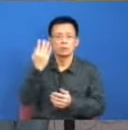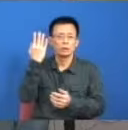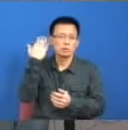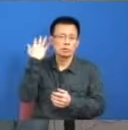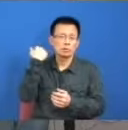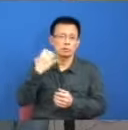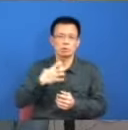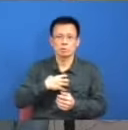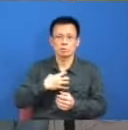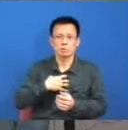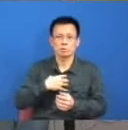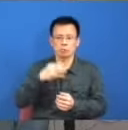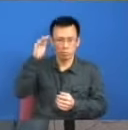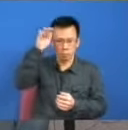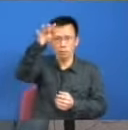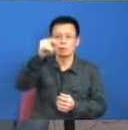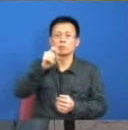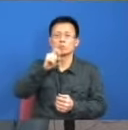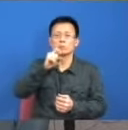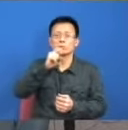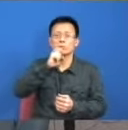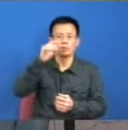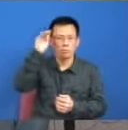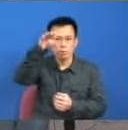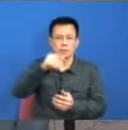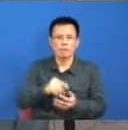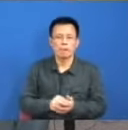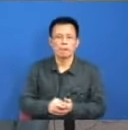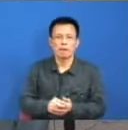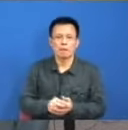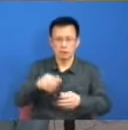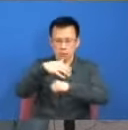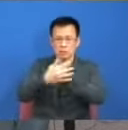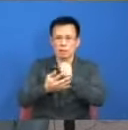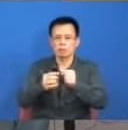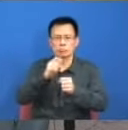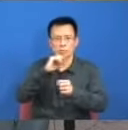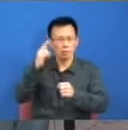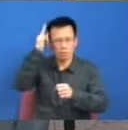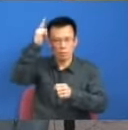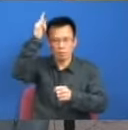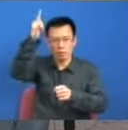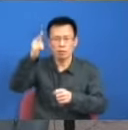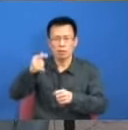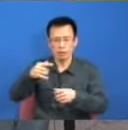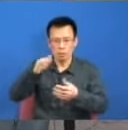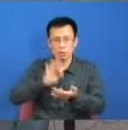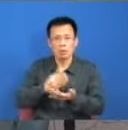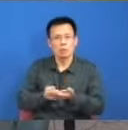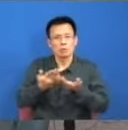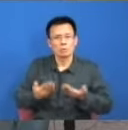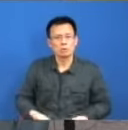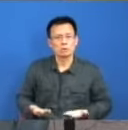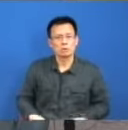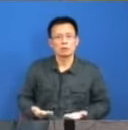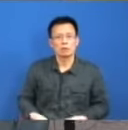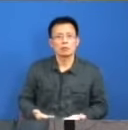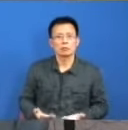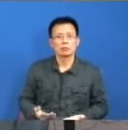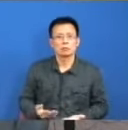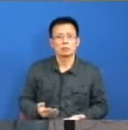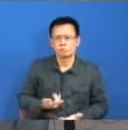都覺得未來仲有希望嘅，我哋始終對世界都仲有憧憬。但係今時今日，你諗下咁多